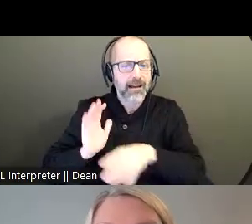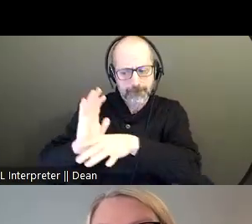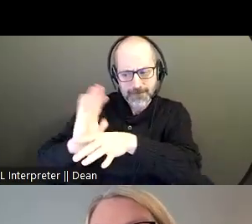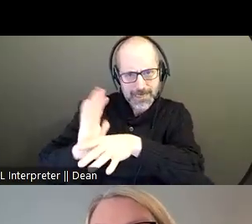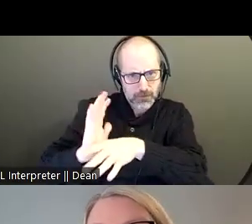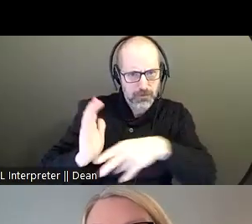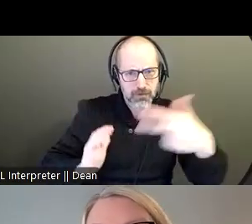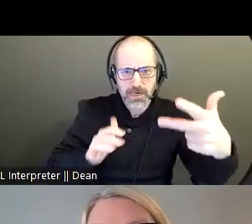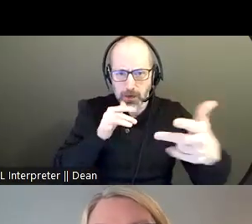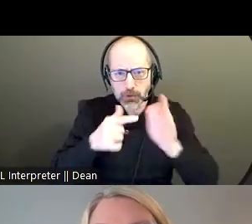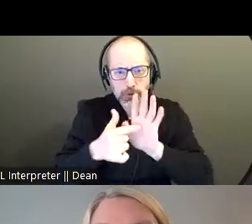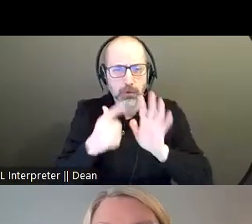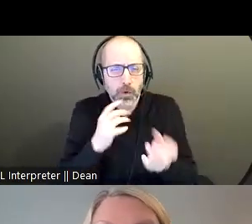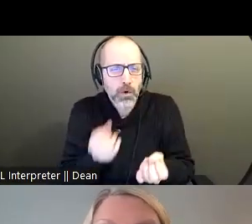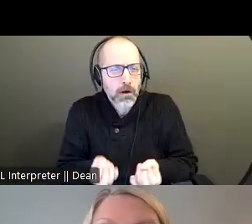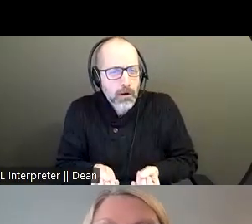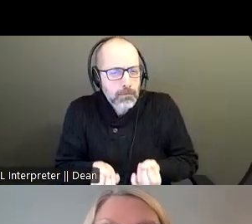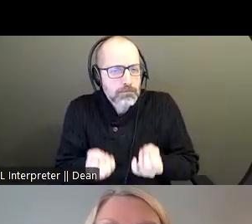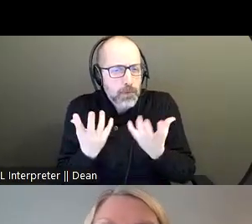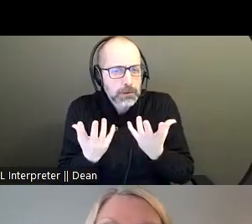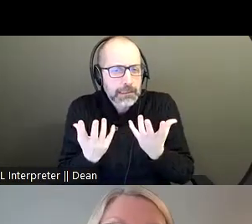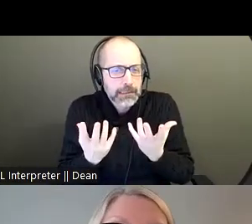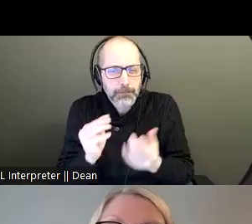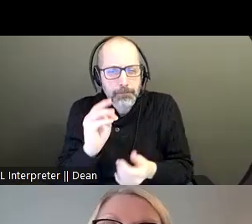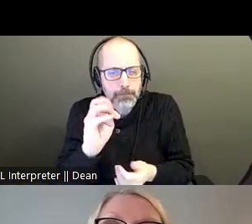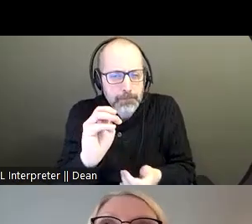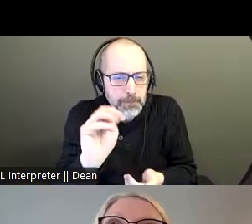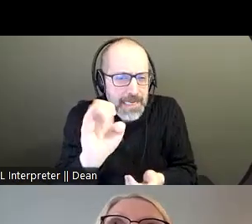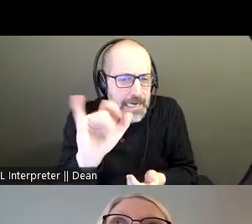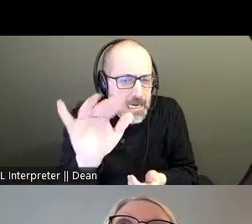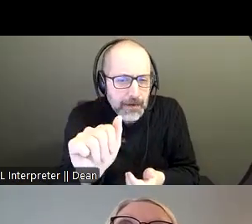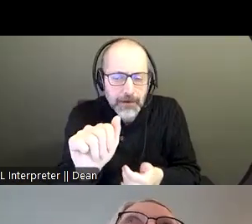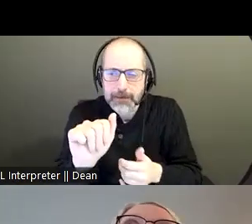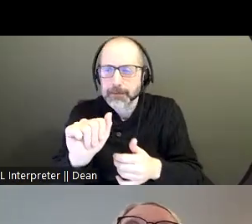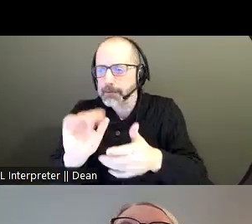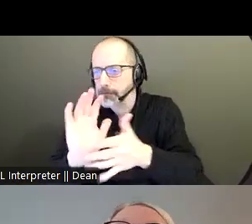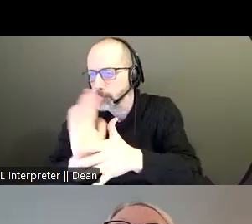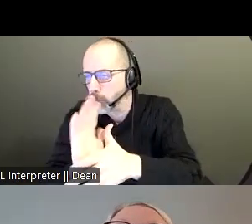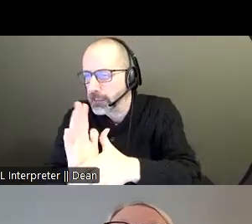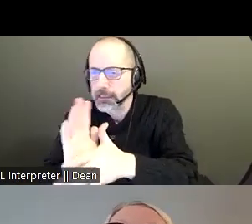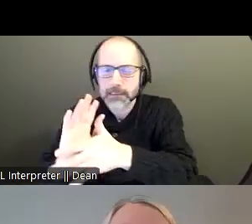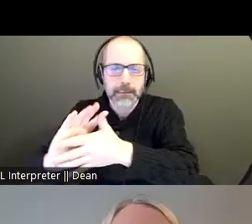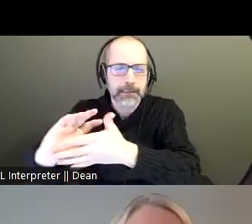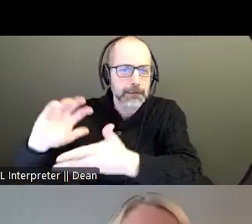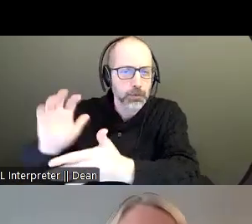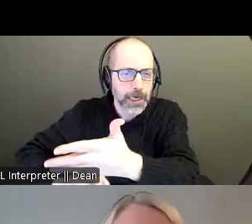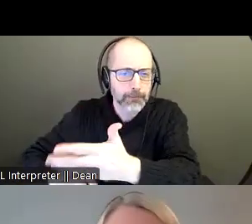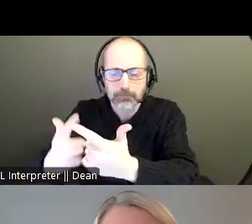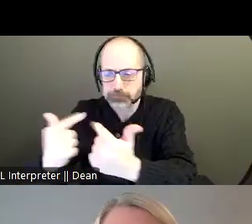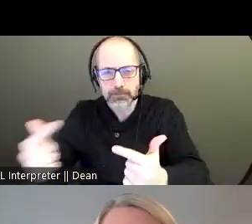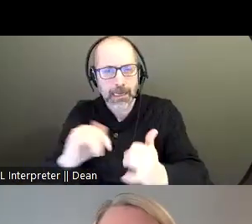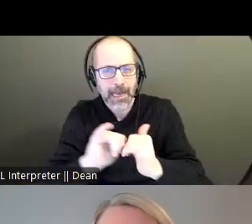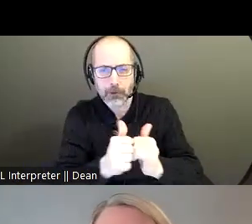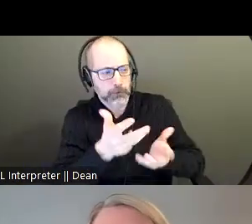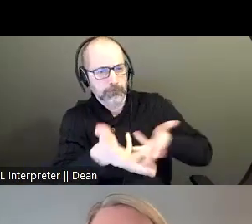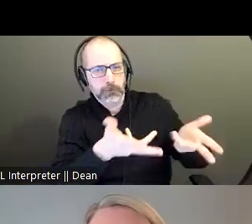J'ai aussi 3 vidéos à vous montrer. Je fais du travail multimédia avec des personnes neurodivergentes. Et ça va